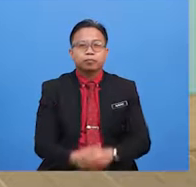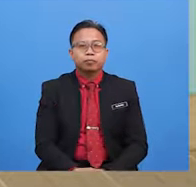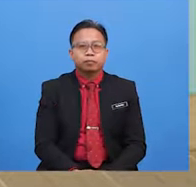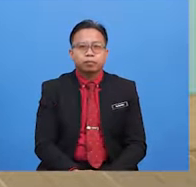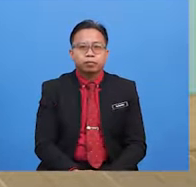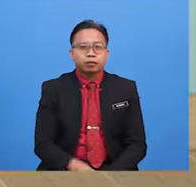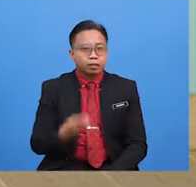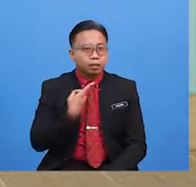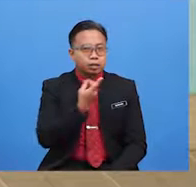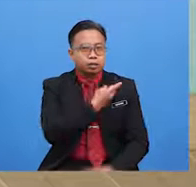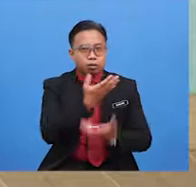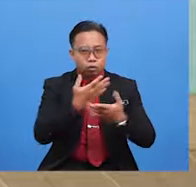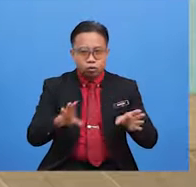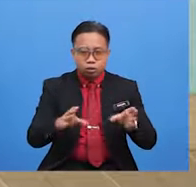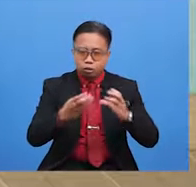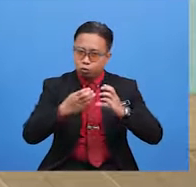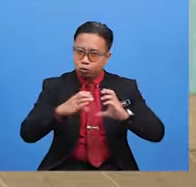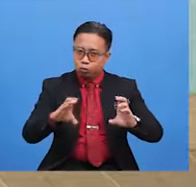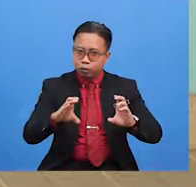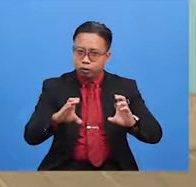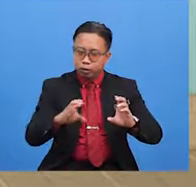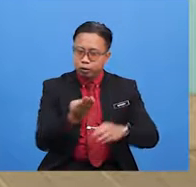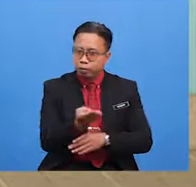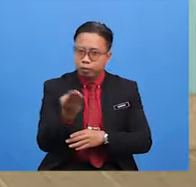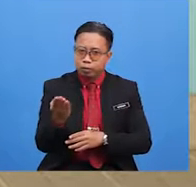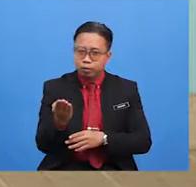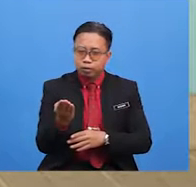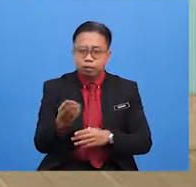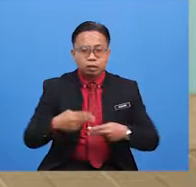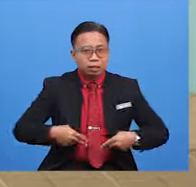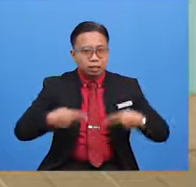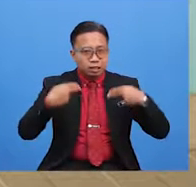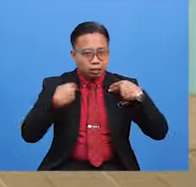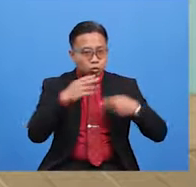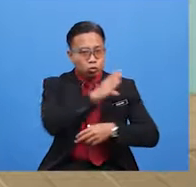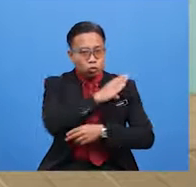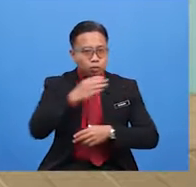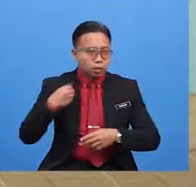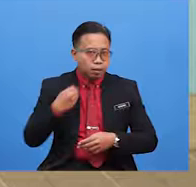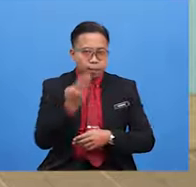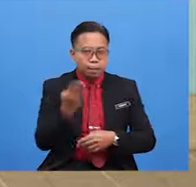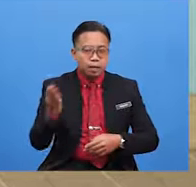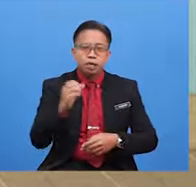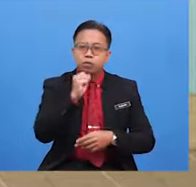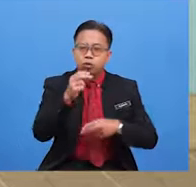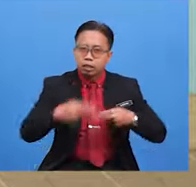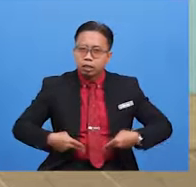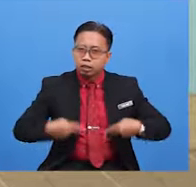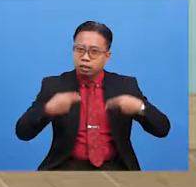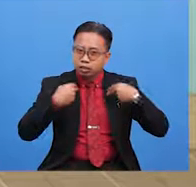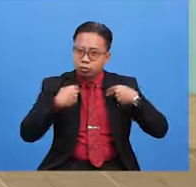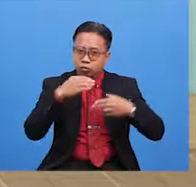Ya, kita sudah mencuba uji kaji ke atas beberapa benda hidup dan benda bukan hidup yang berada dalam